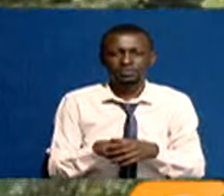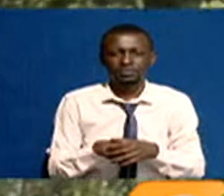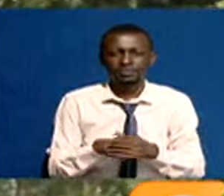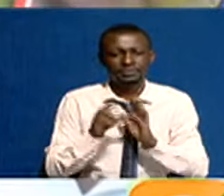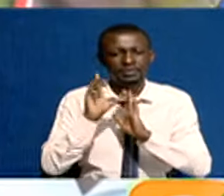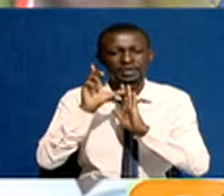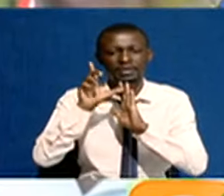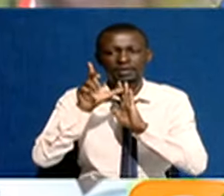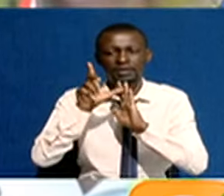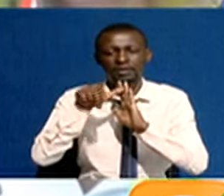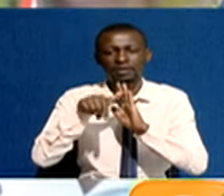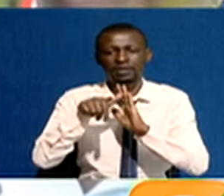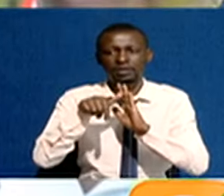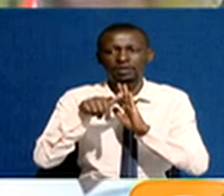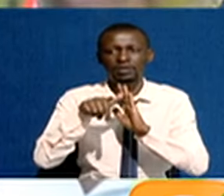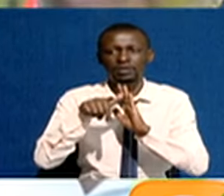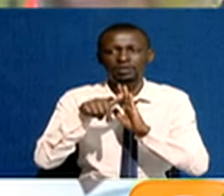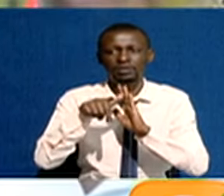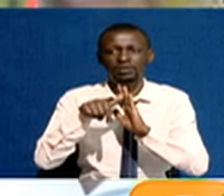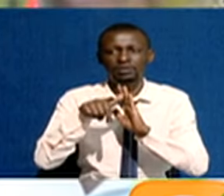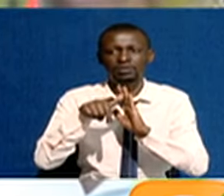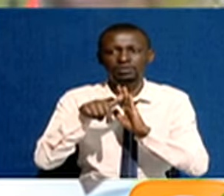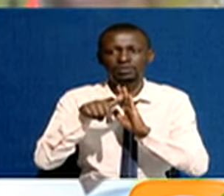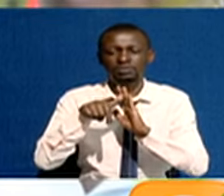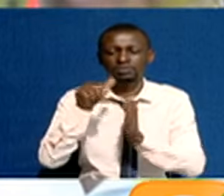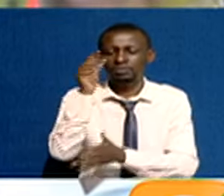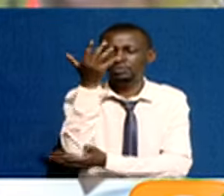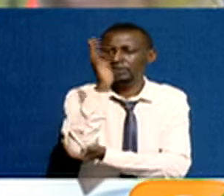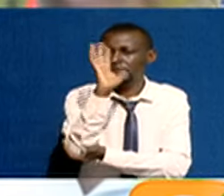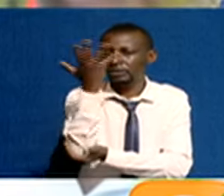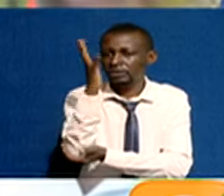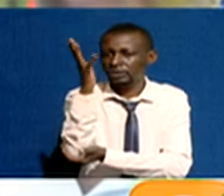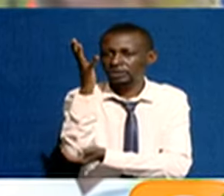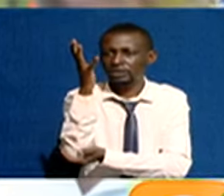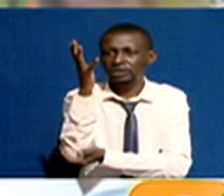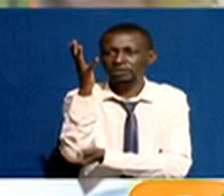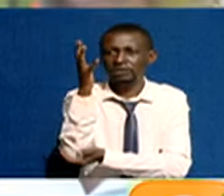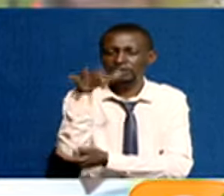eventually held by a tree that was almost off the river.